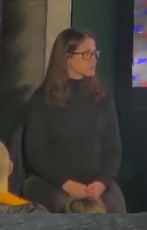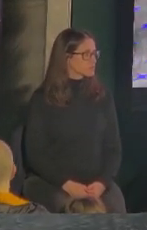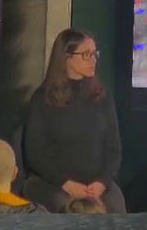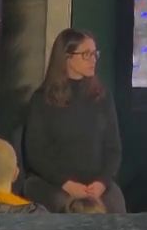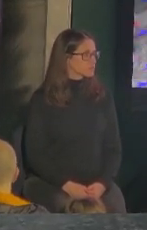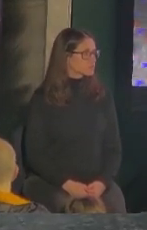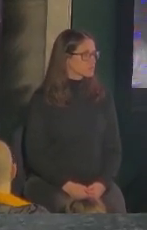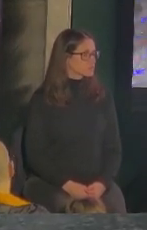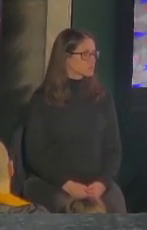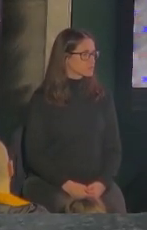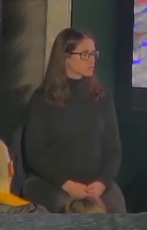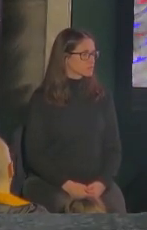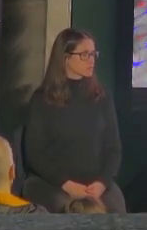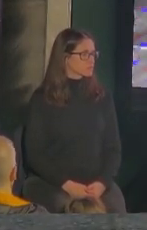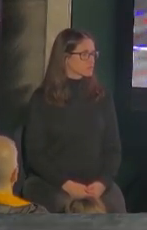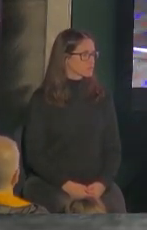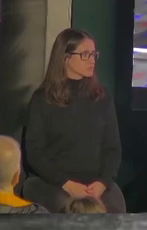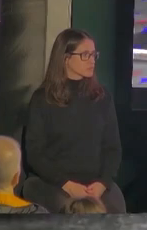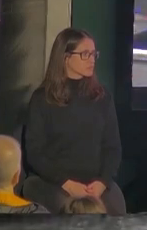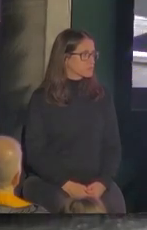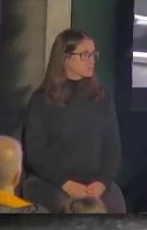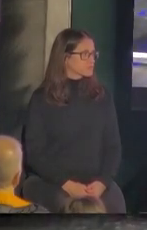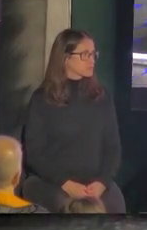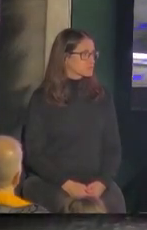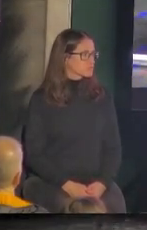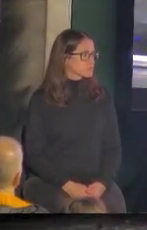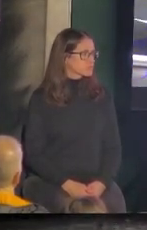Mira, ui, aquí, ficar?